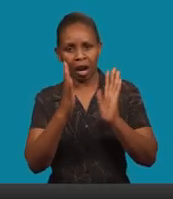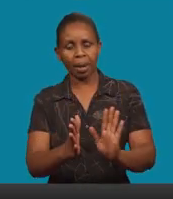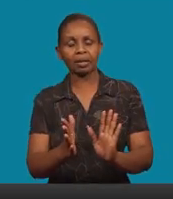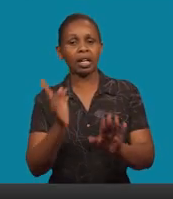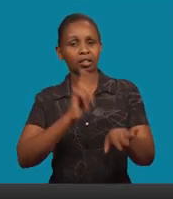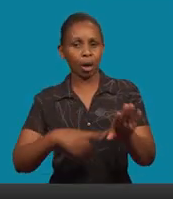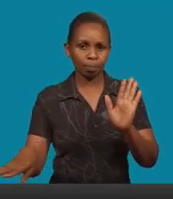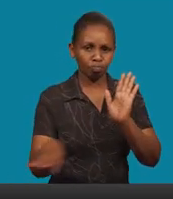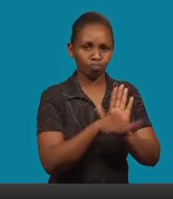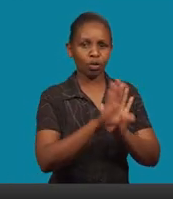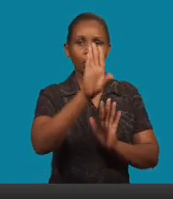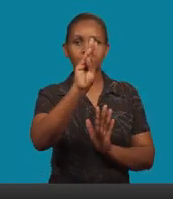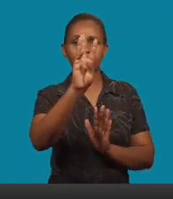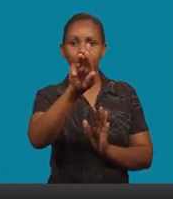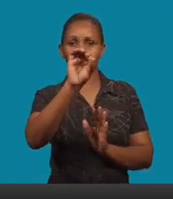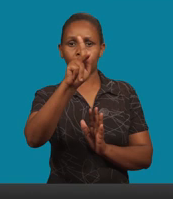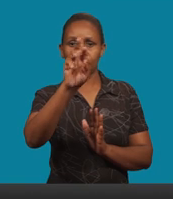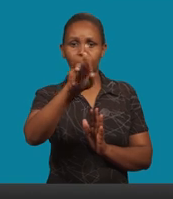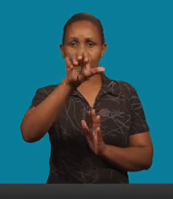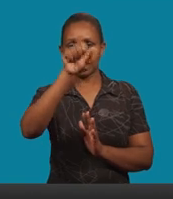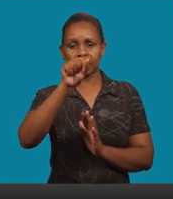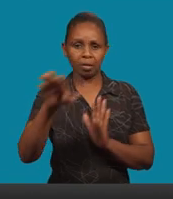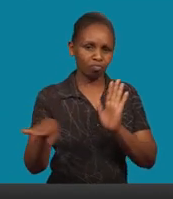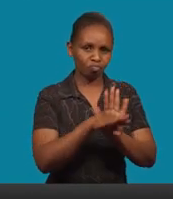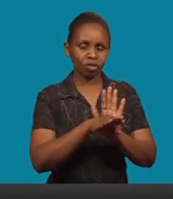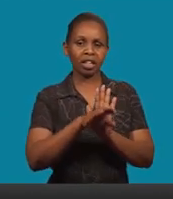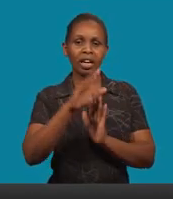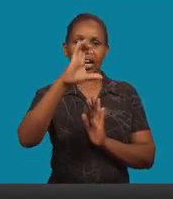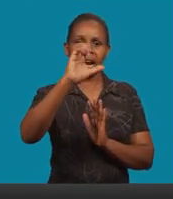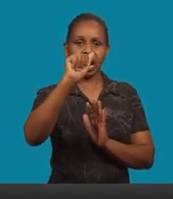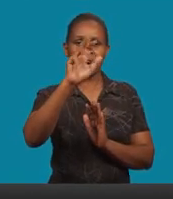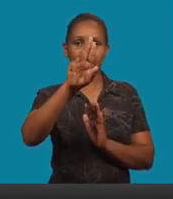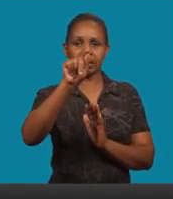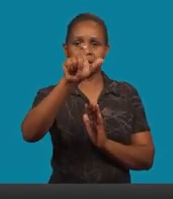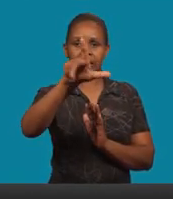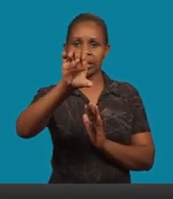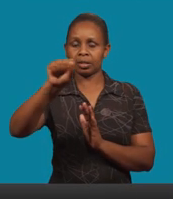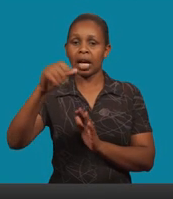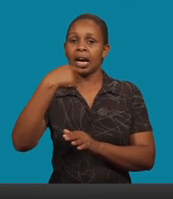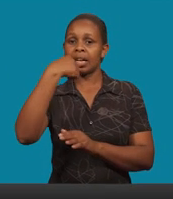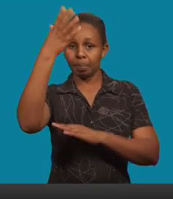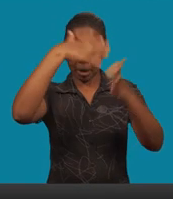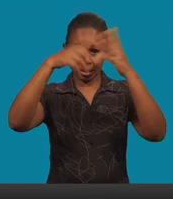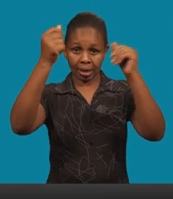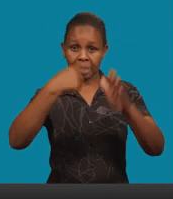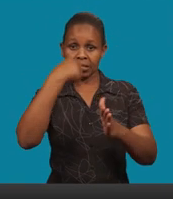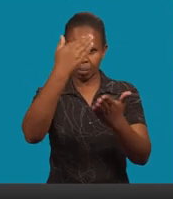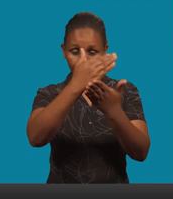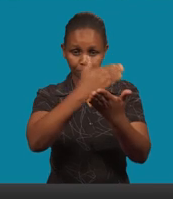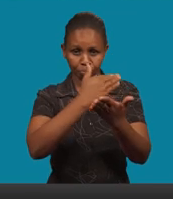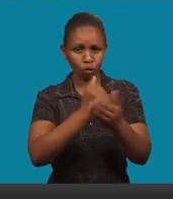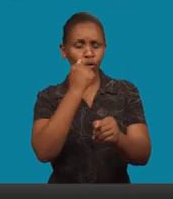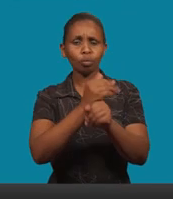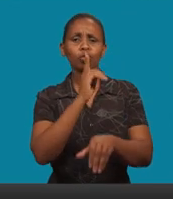every farmer as we get rid of brokers, as we get rid of cartels. Rais Ruto akieleza mikakati